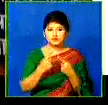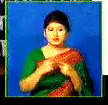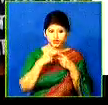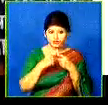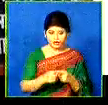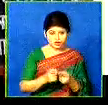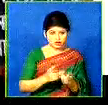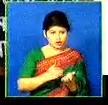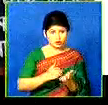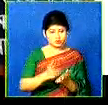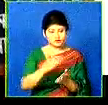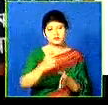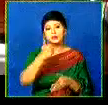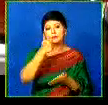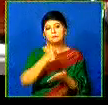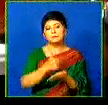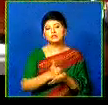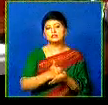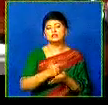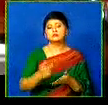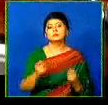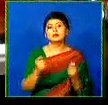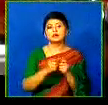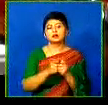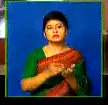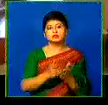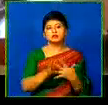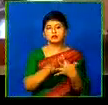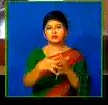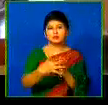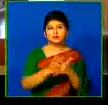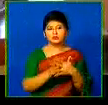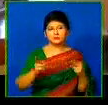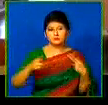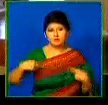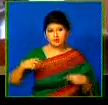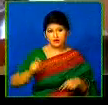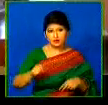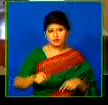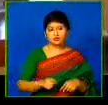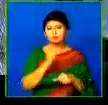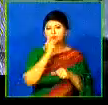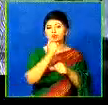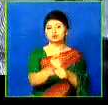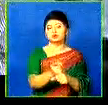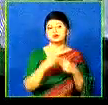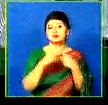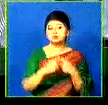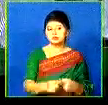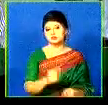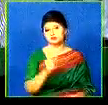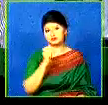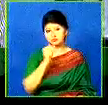আরো ফলপ্রসূ ও প্রাতিষ্ঠানিক ভিত্তি প্রদানের লক্ষ্যে গ্রাম আদালত কার্যক্রমকে জোরদার করা হয়েছে। আমরা ওই